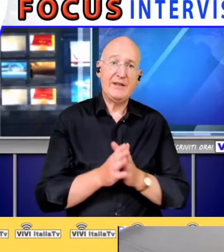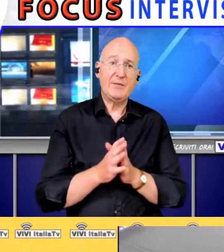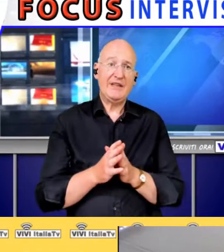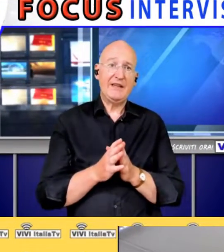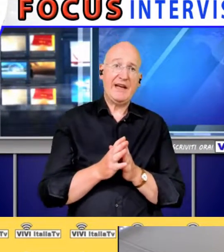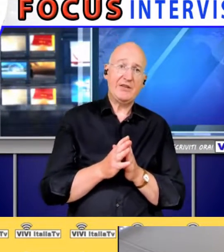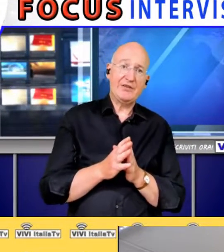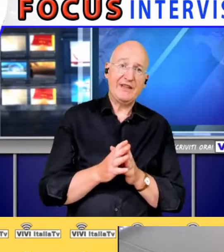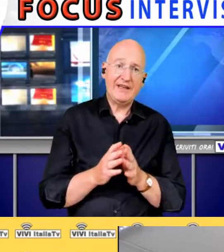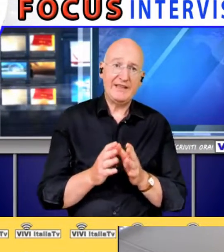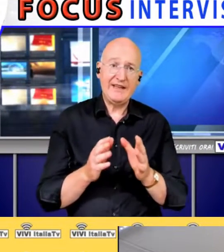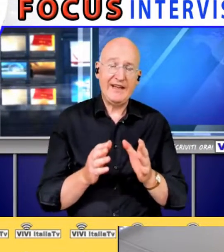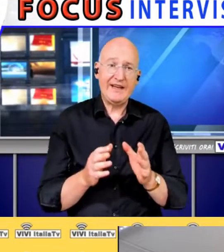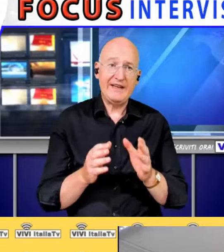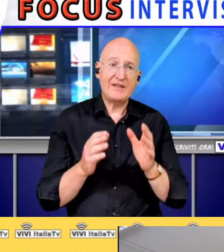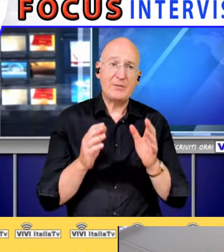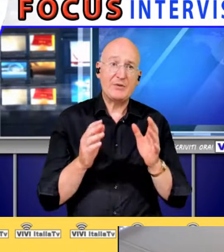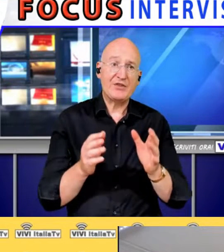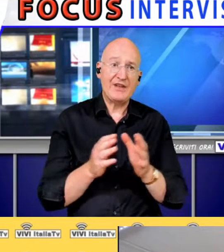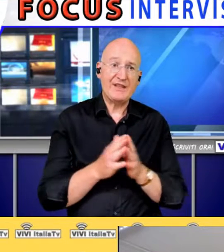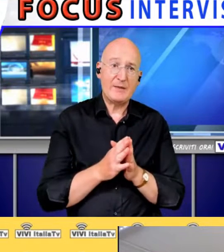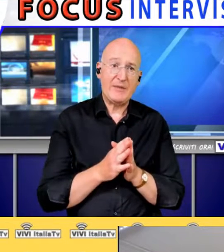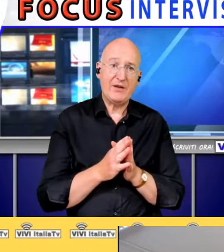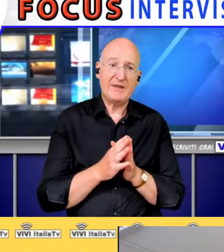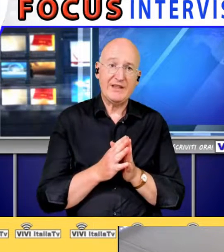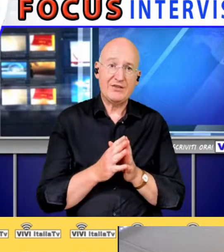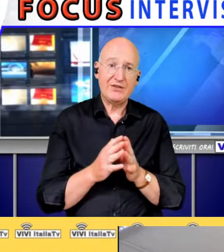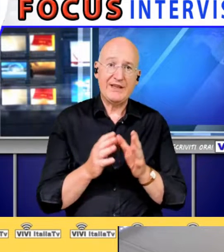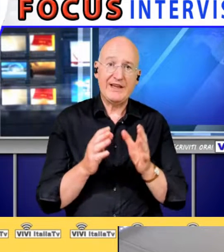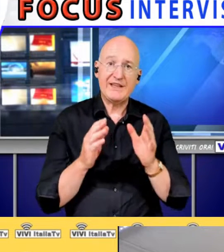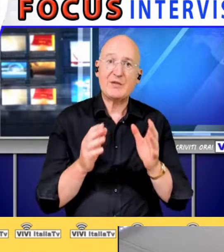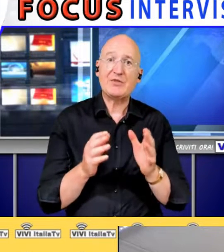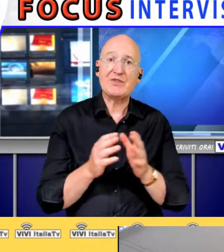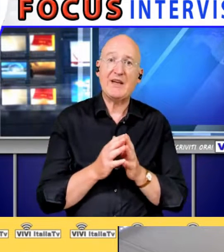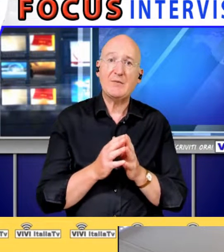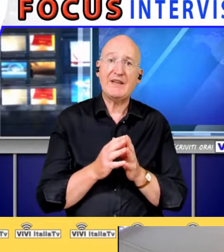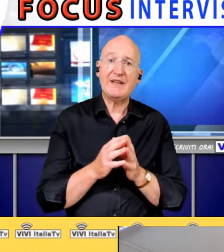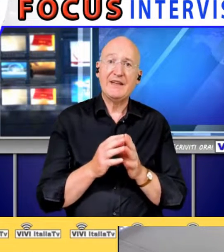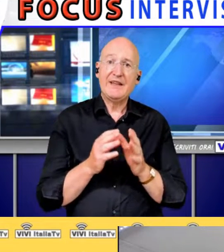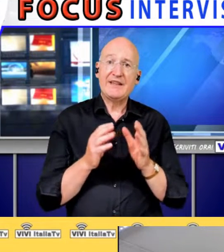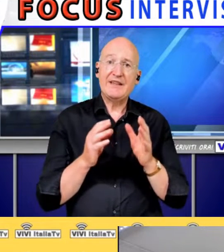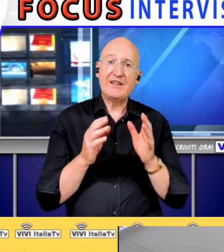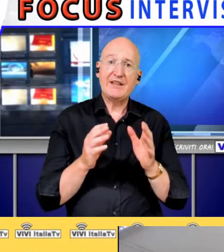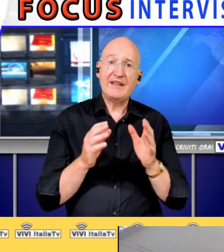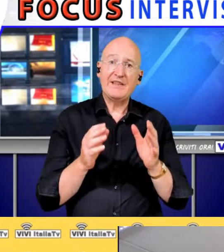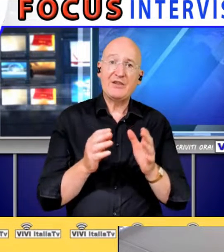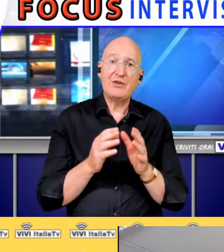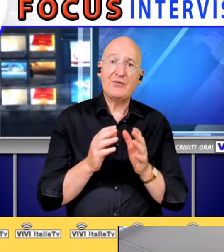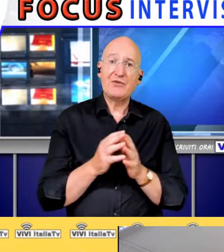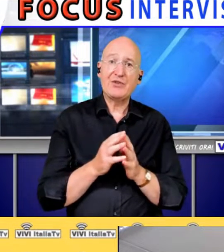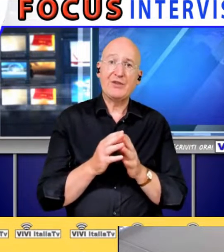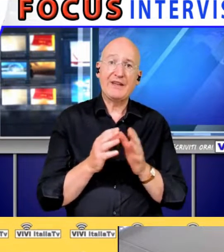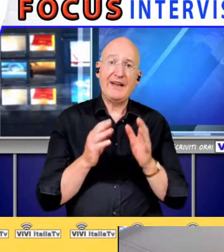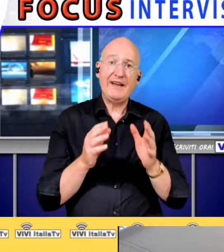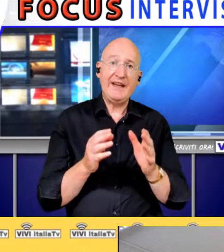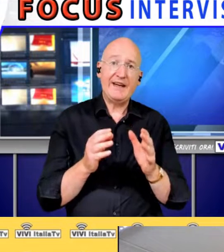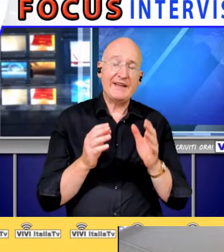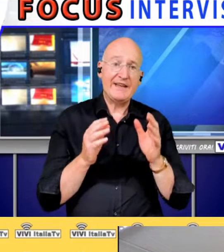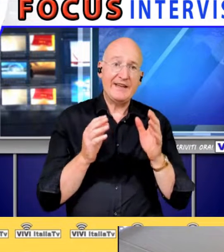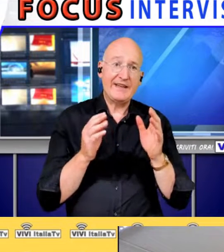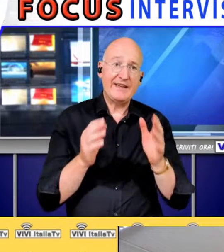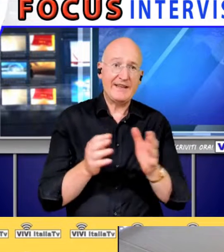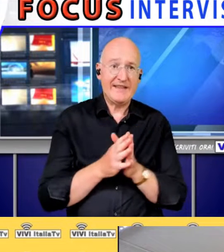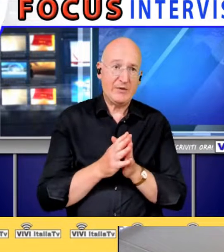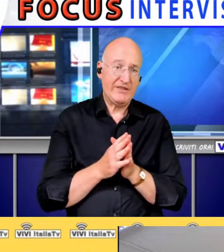di Milano dell'Enea la professoressa Paola Battistoni, che è la responsabile della divisione fusione Enea,